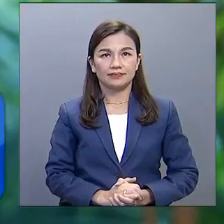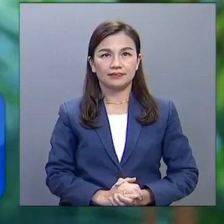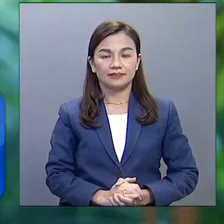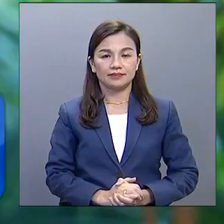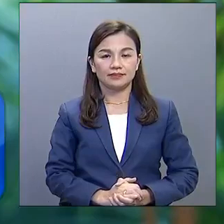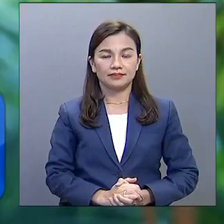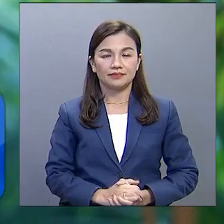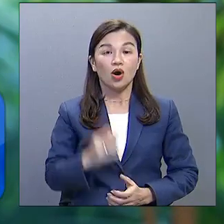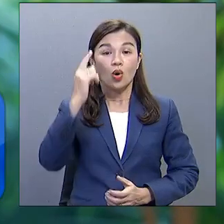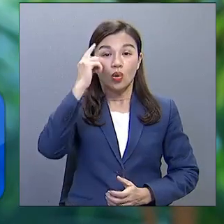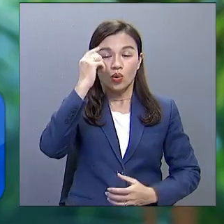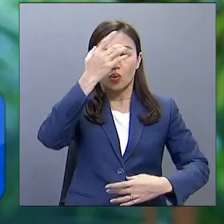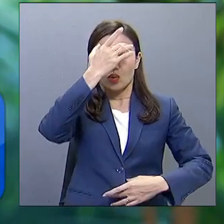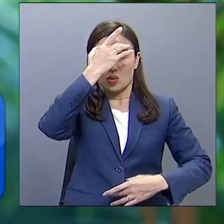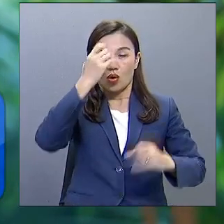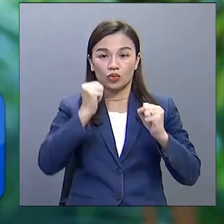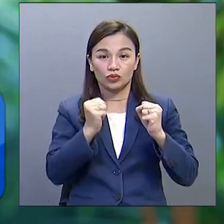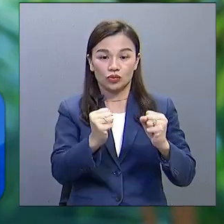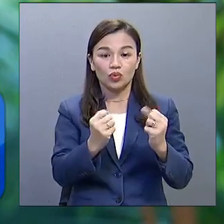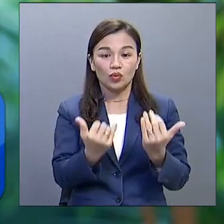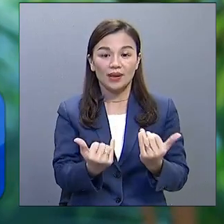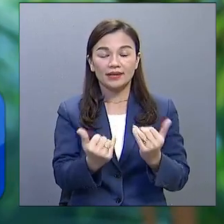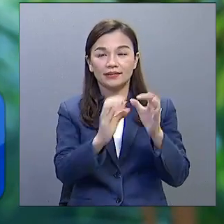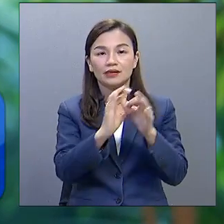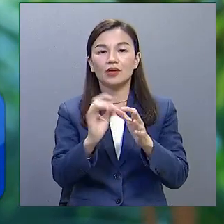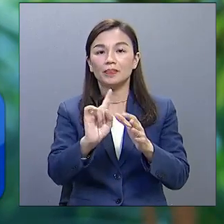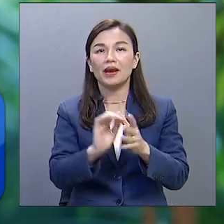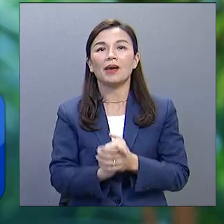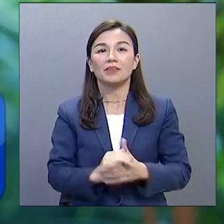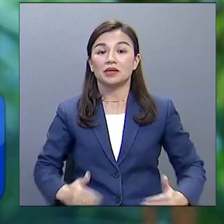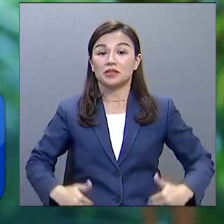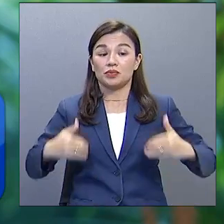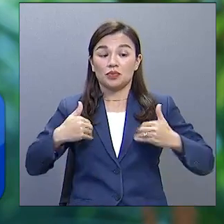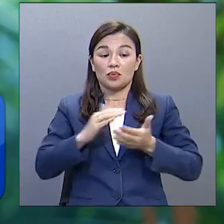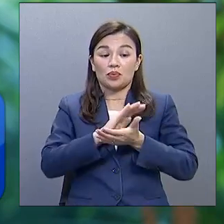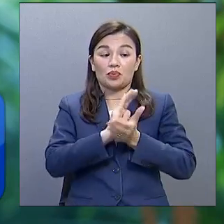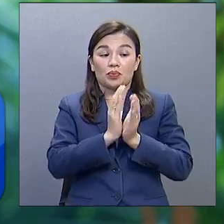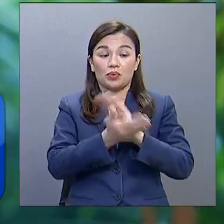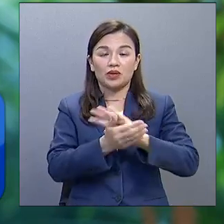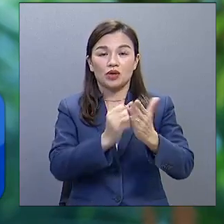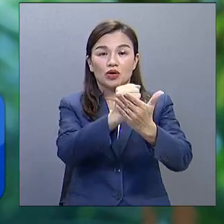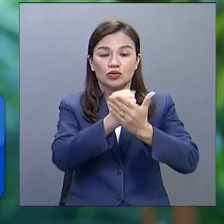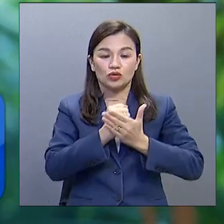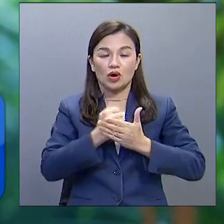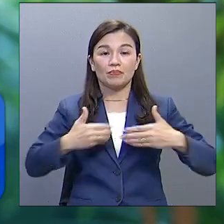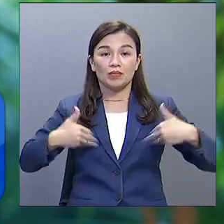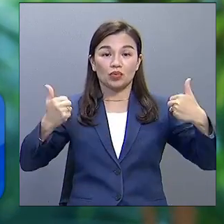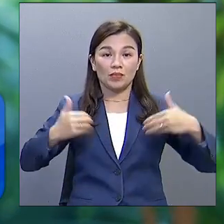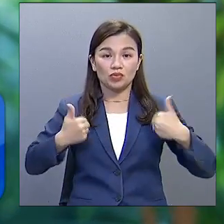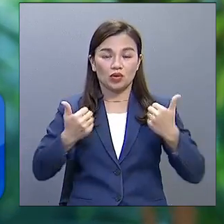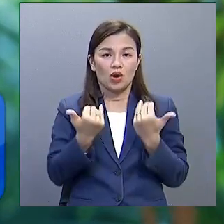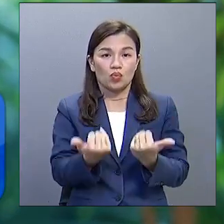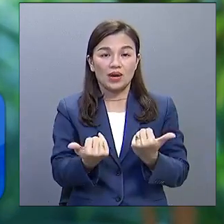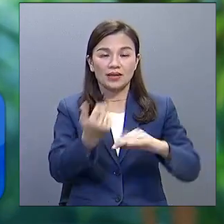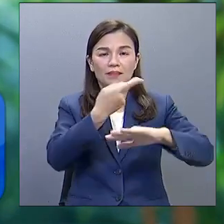ในช่วงรู้สู้โลกวันนี้ค่ะชวนมาปรับไลฟ์สไตล์สร้างสุขนะคะมาเรียนรู้พร้อมกันกับศาสตราจารย์ดร.แพทย์หญิงอรพันธ์โภชนุกูลประ